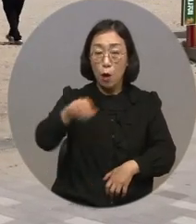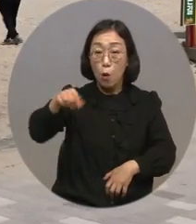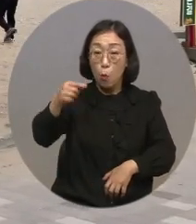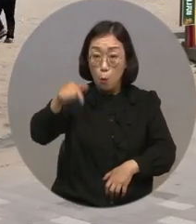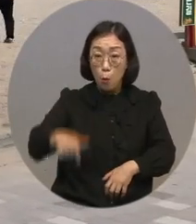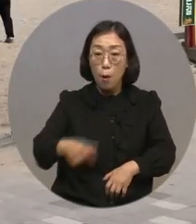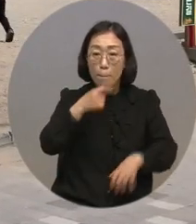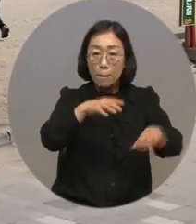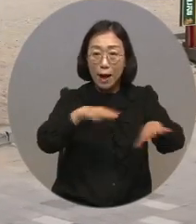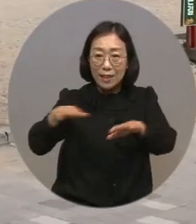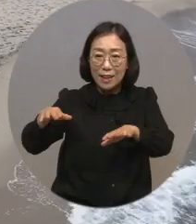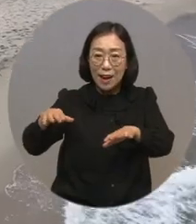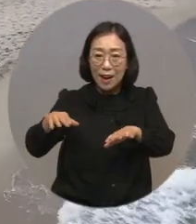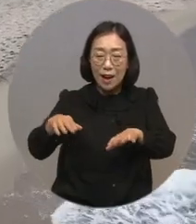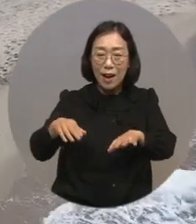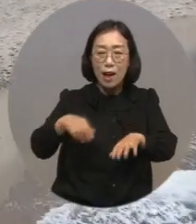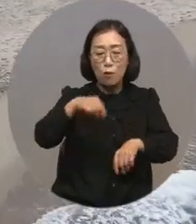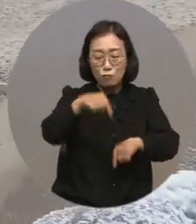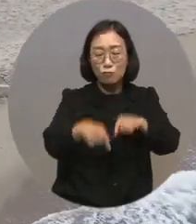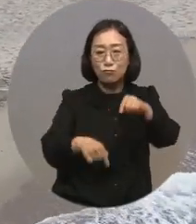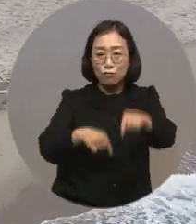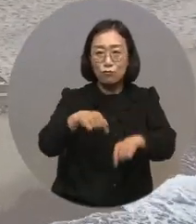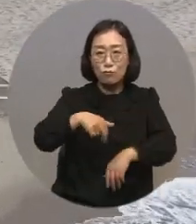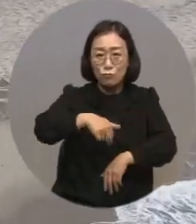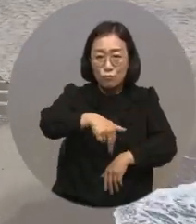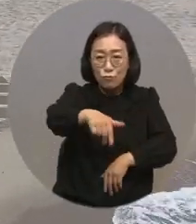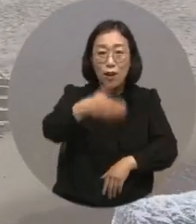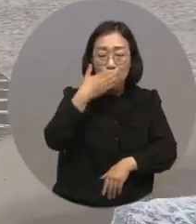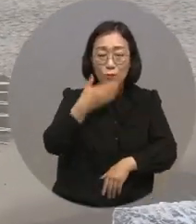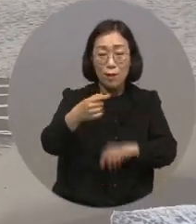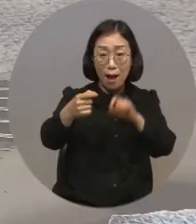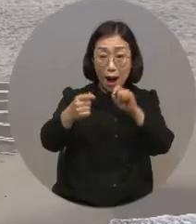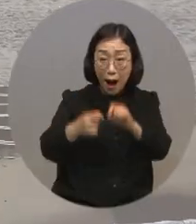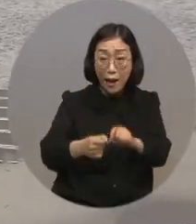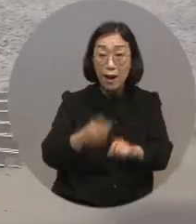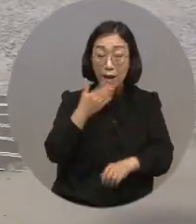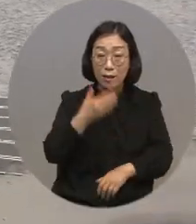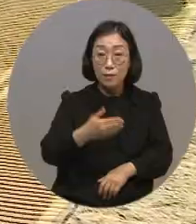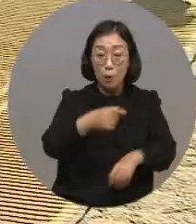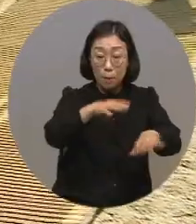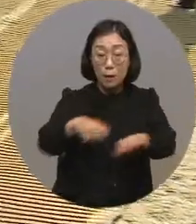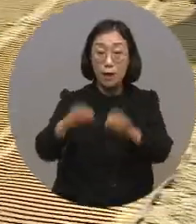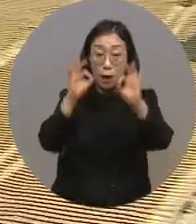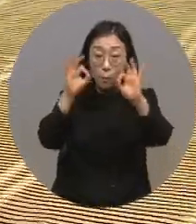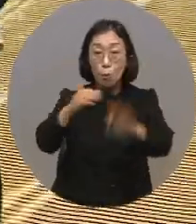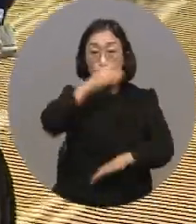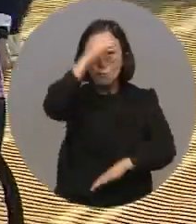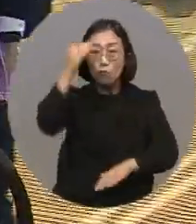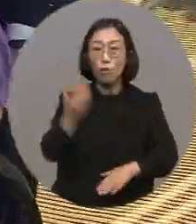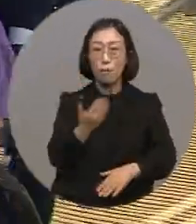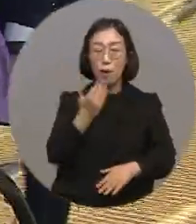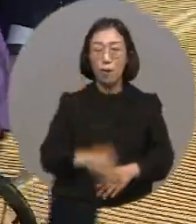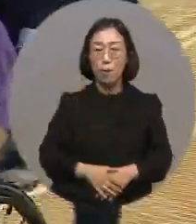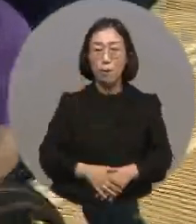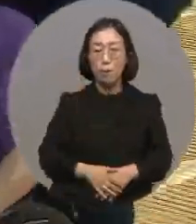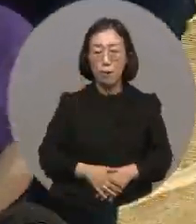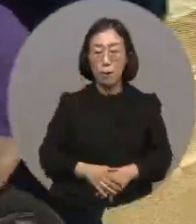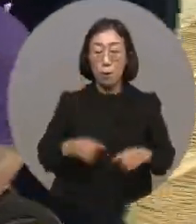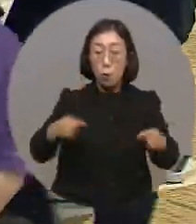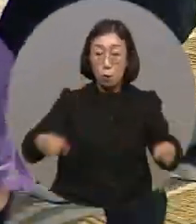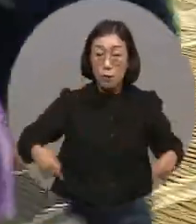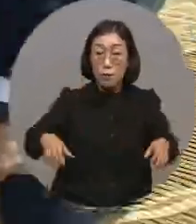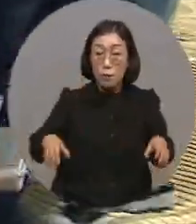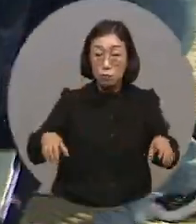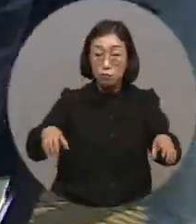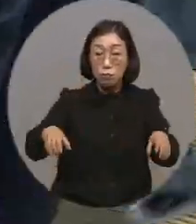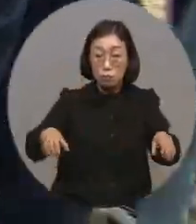트레킹. 무장애 보행로로 모두가 가까이에서 바다를 즐길 수 있습니다. 휠체어 이용자들은